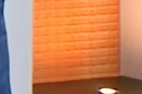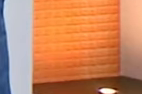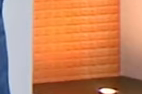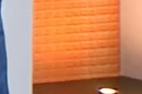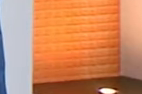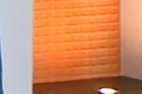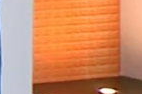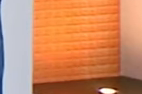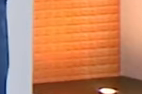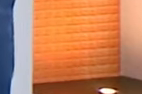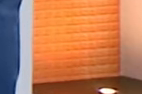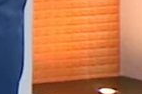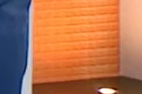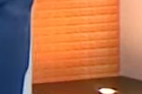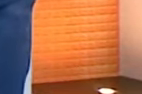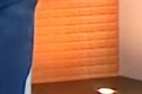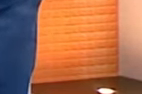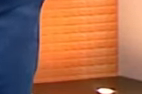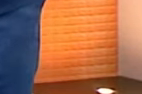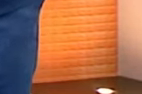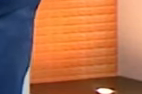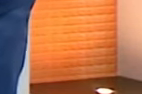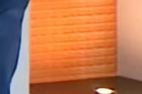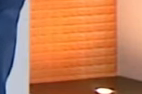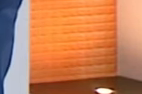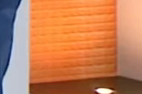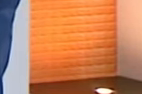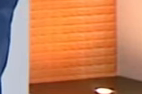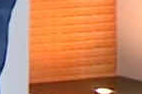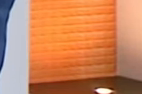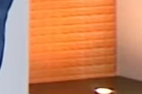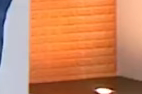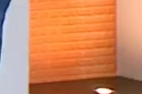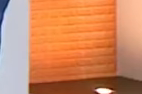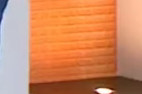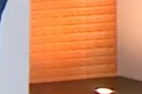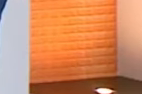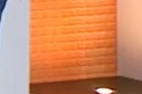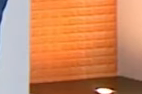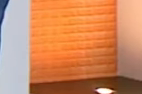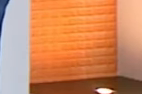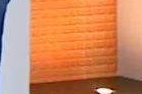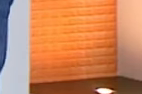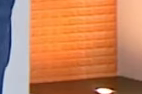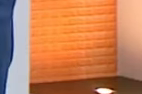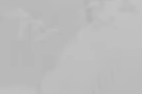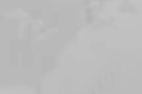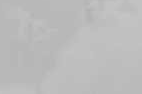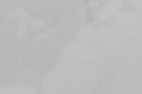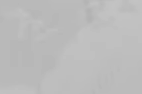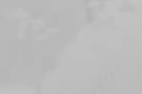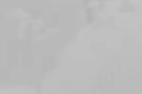GMA Pinoy TV at sa www.gmanews.tv.